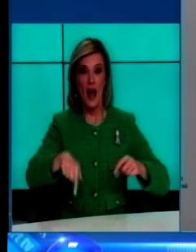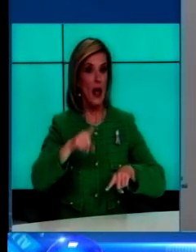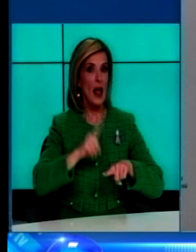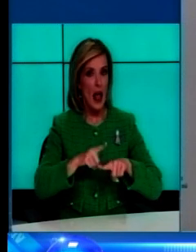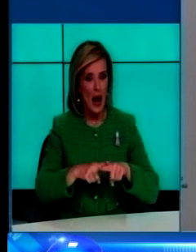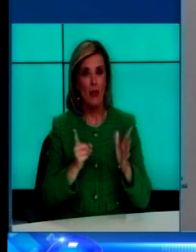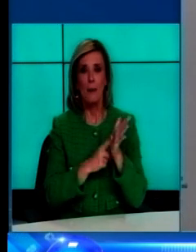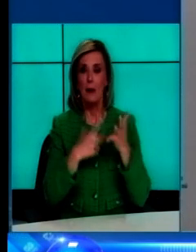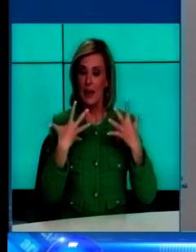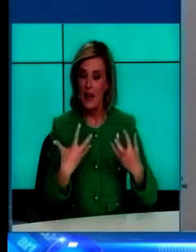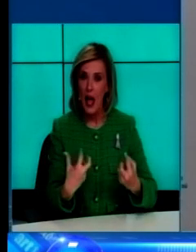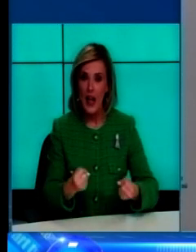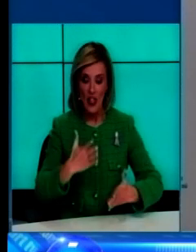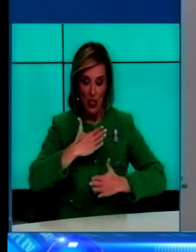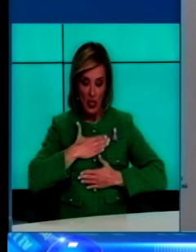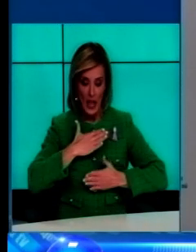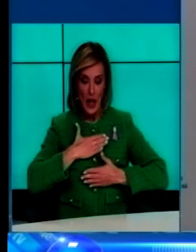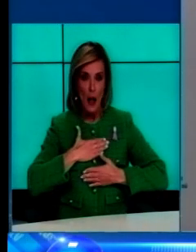δεδομένα αποτελεσματικότητας του εμβολιασμού.